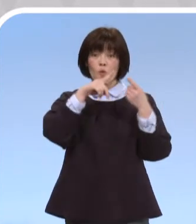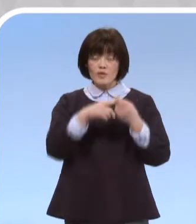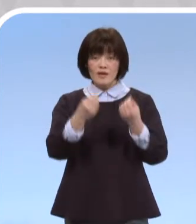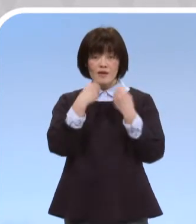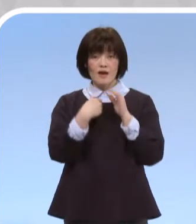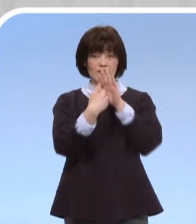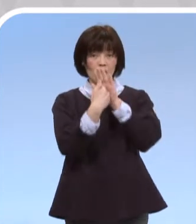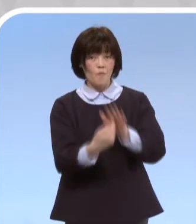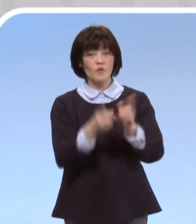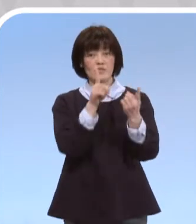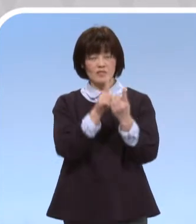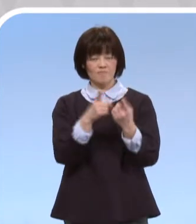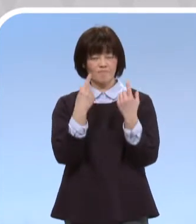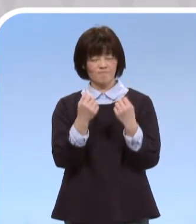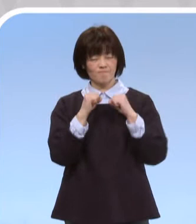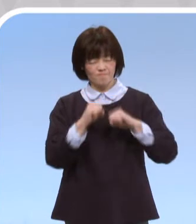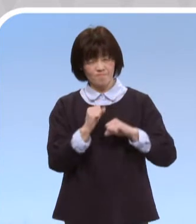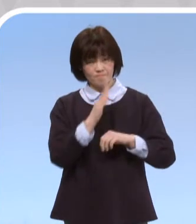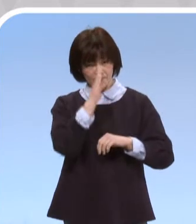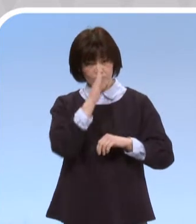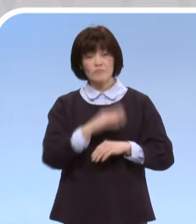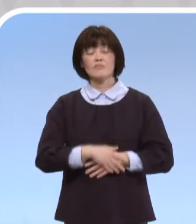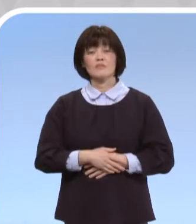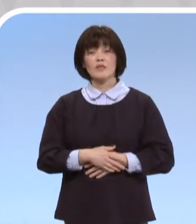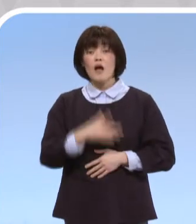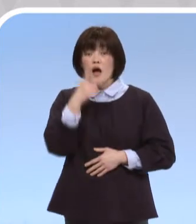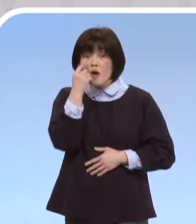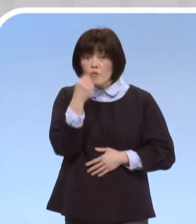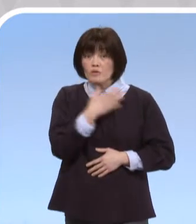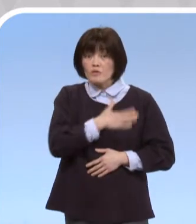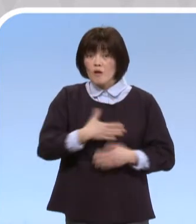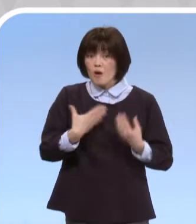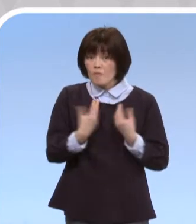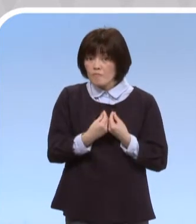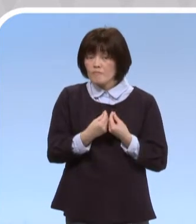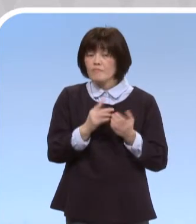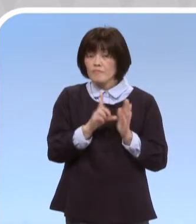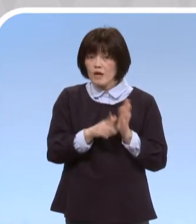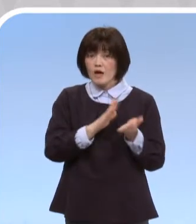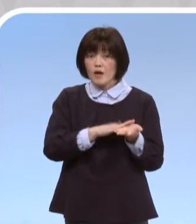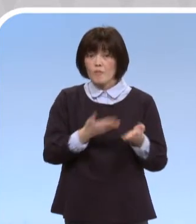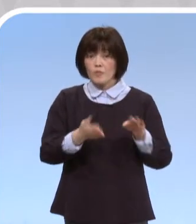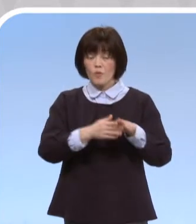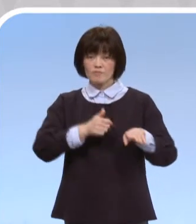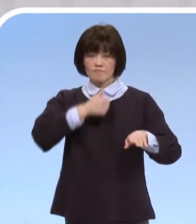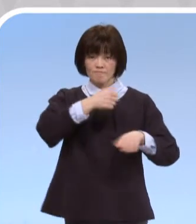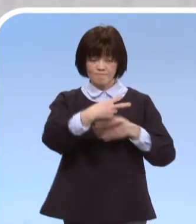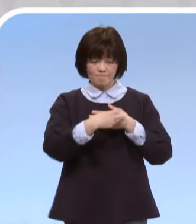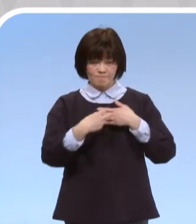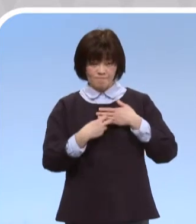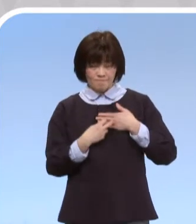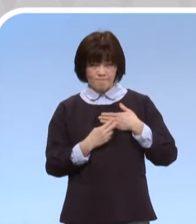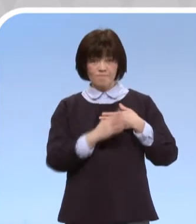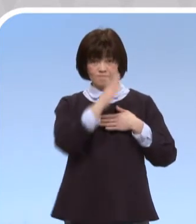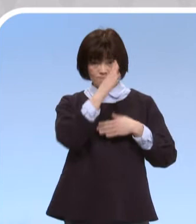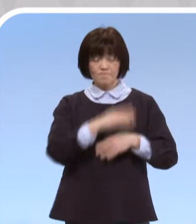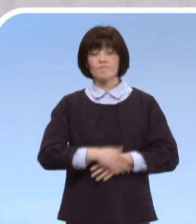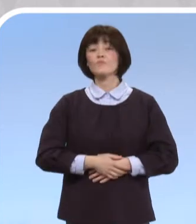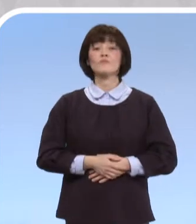な感染対策を徹底してください。体調が悪い場合は医療機関を受診しましょ